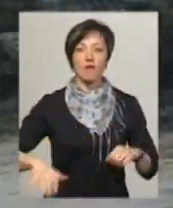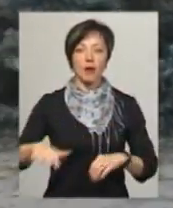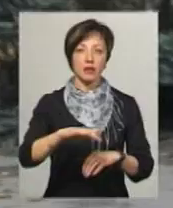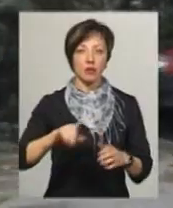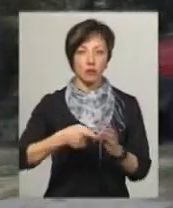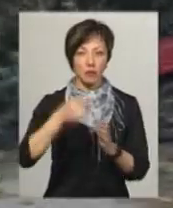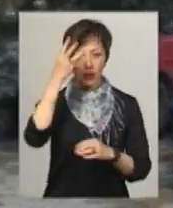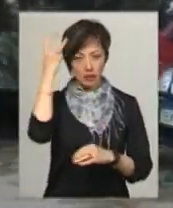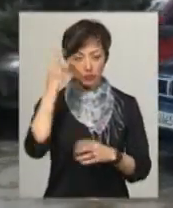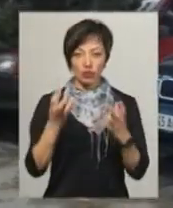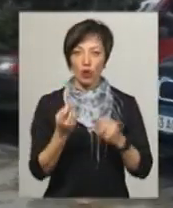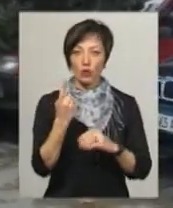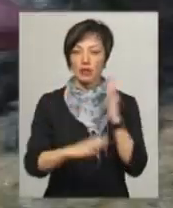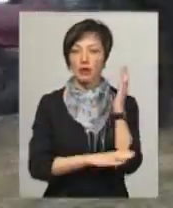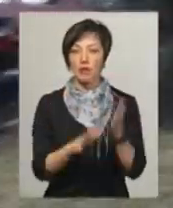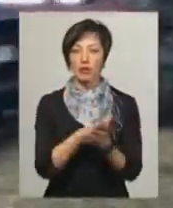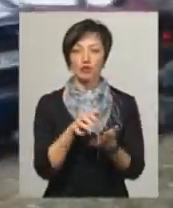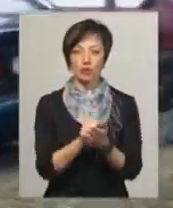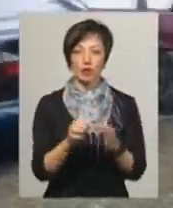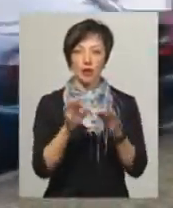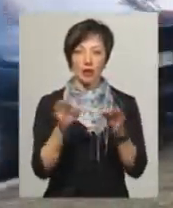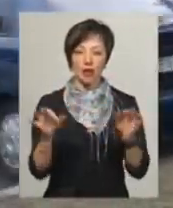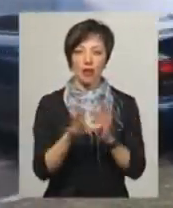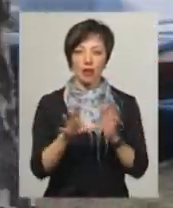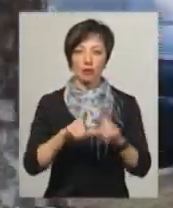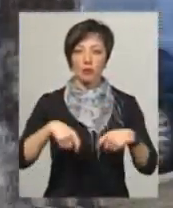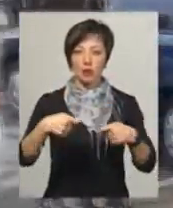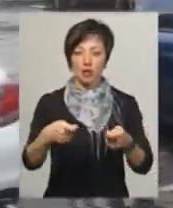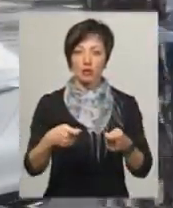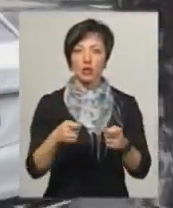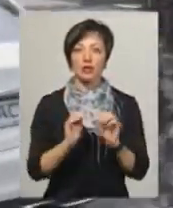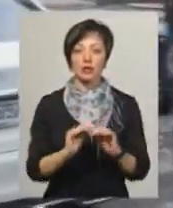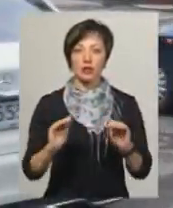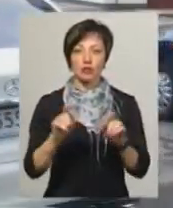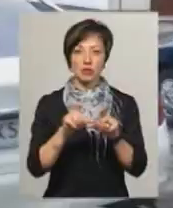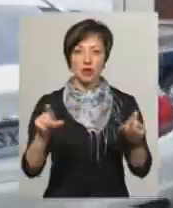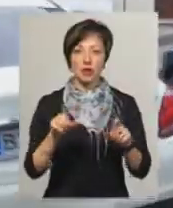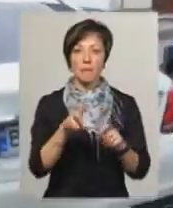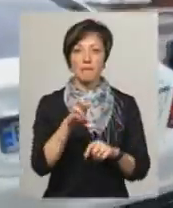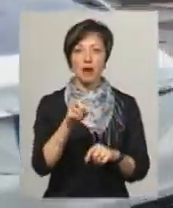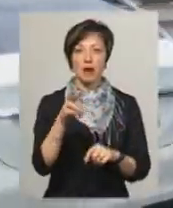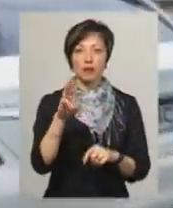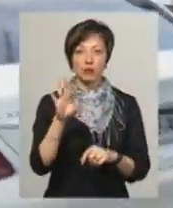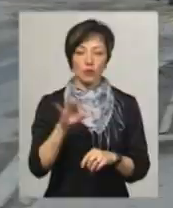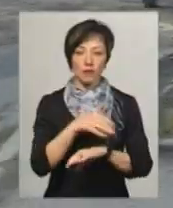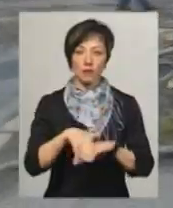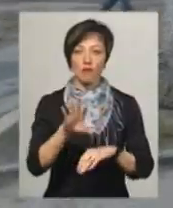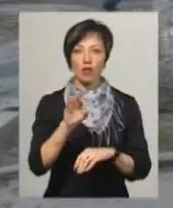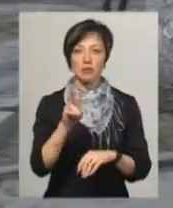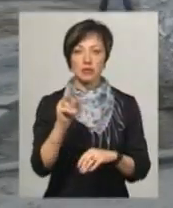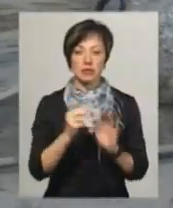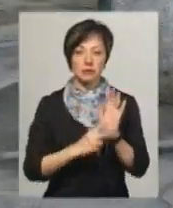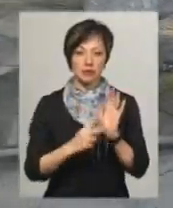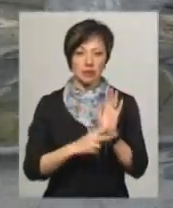у Хмельницькому. Ще одне дерево пошкодило лінії електропередачі до шкільного навчального закладу «Малятко», що на вулиці Володимирській,